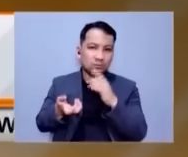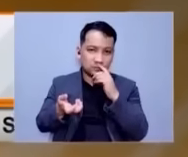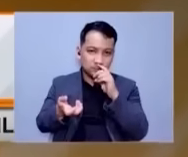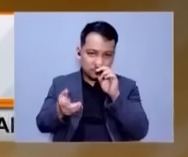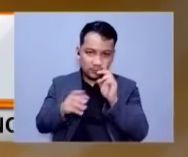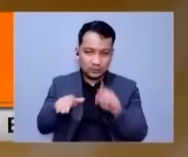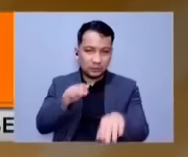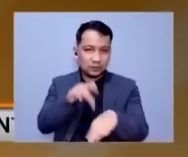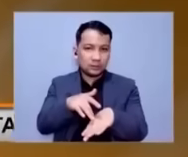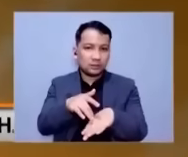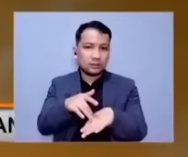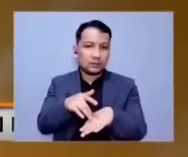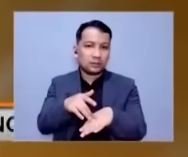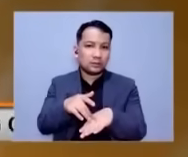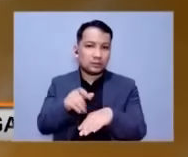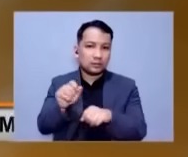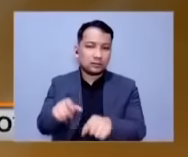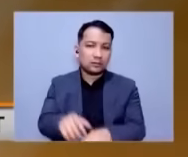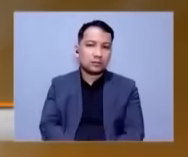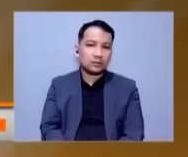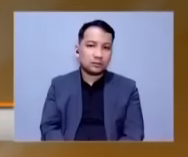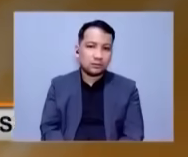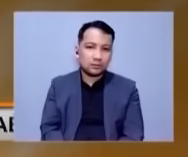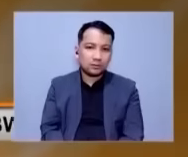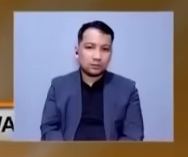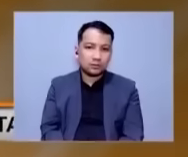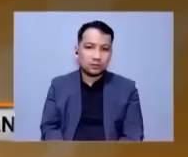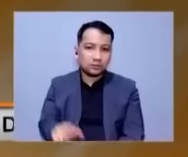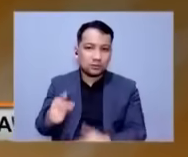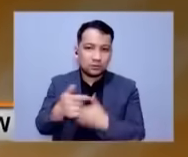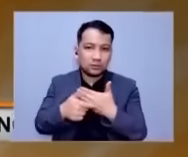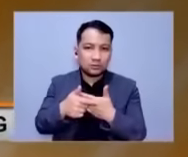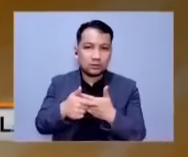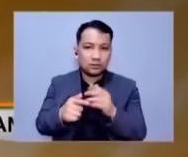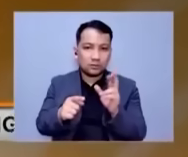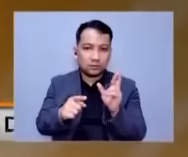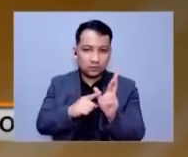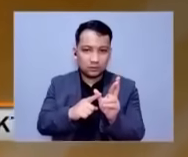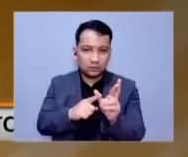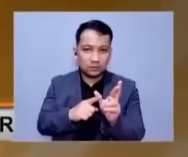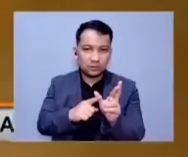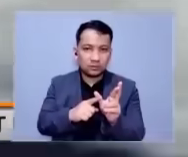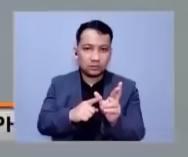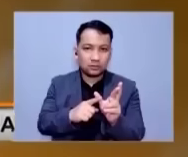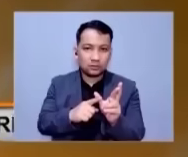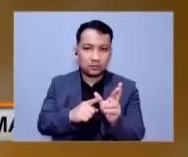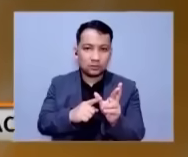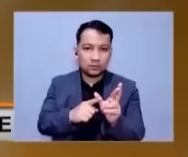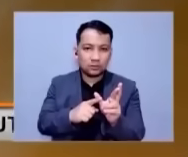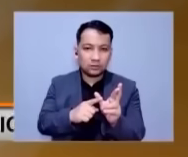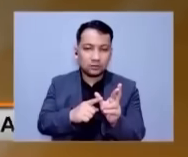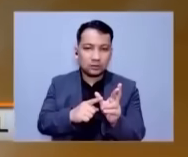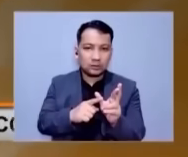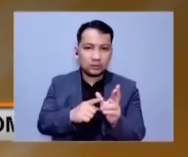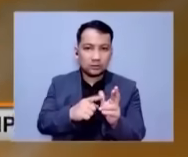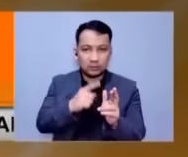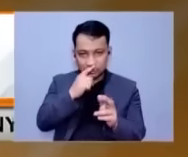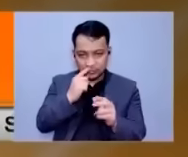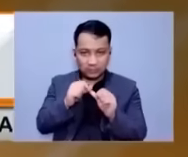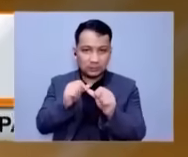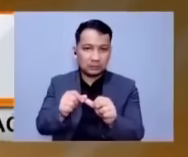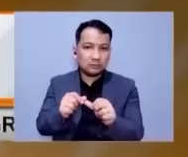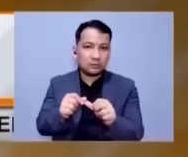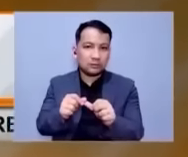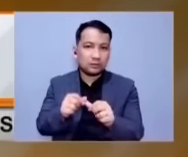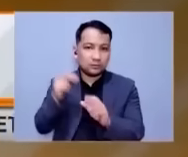ang pharmacist. Just Google, what's the meaning of RX? Minuoy, ano ba? Patuloy sa pagkuha ng